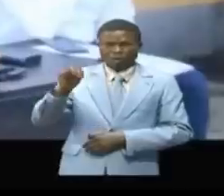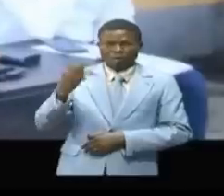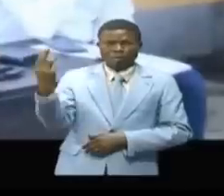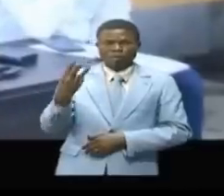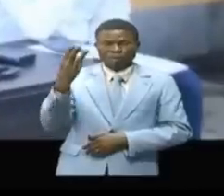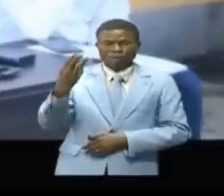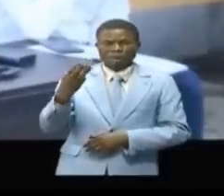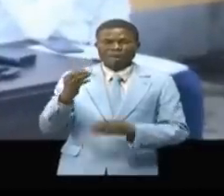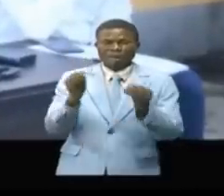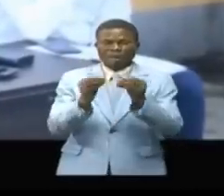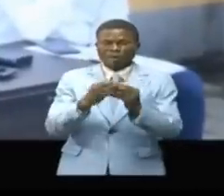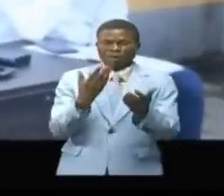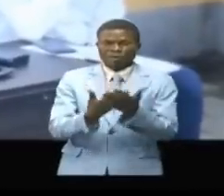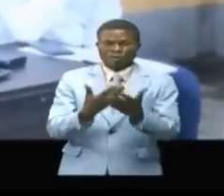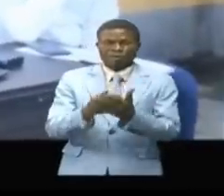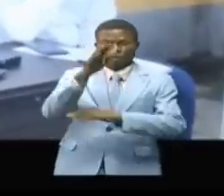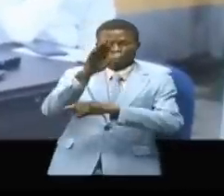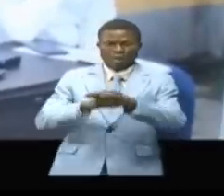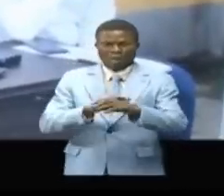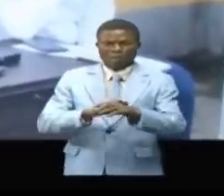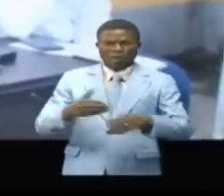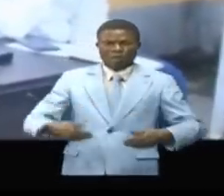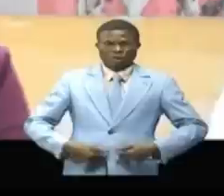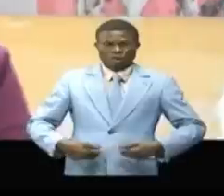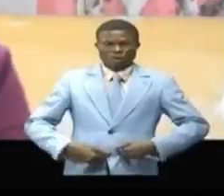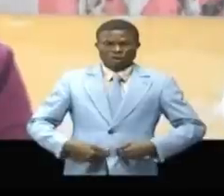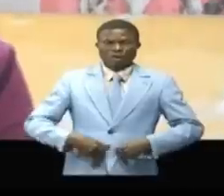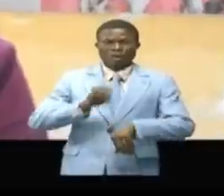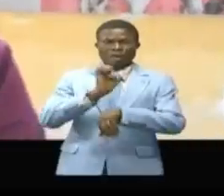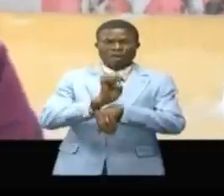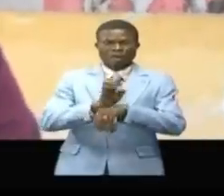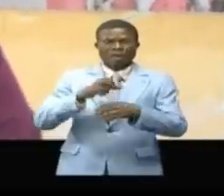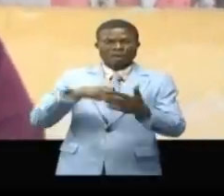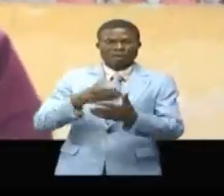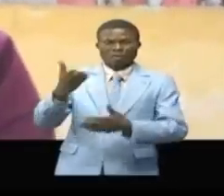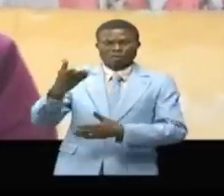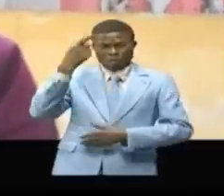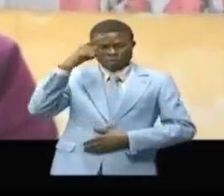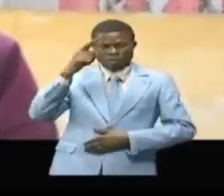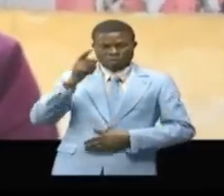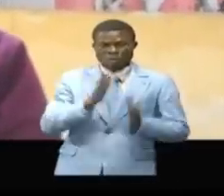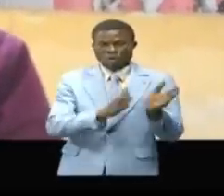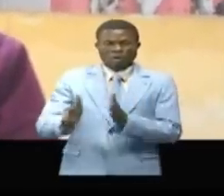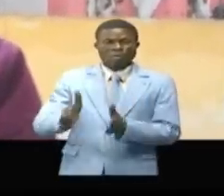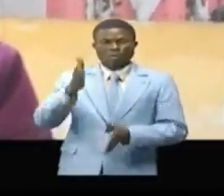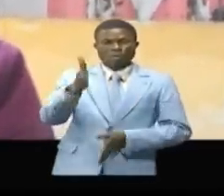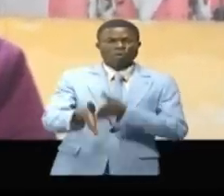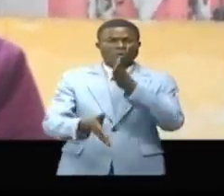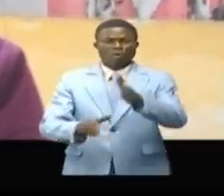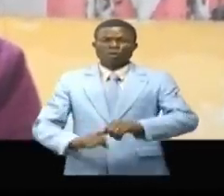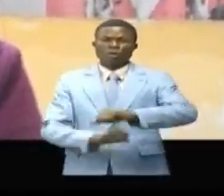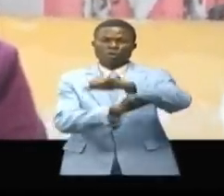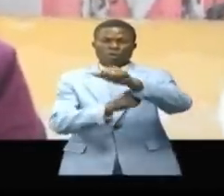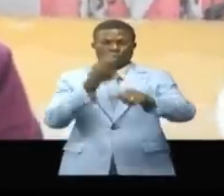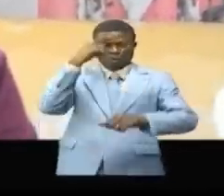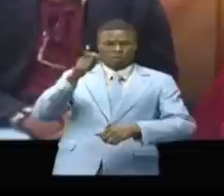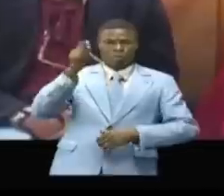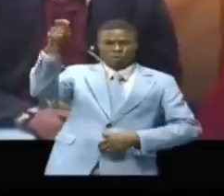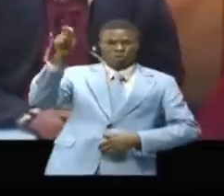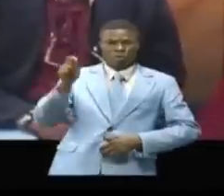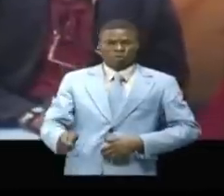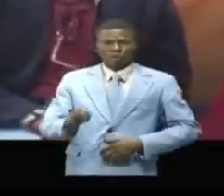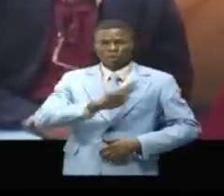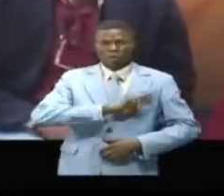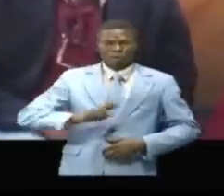été convoquée par le président de la jeunesse de l'ECC, Willy Massaka, afin de projeter une marche de soutien pour les